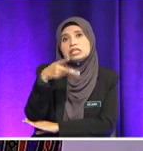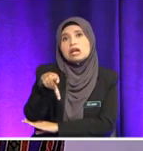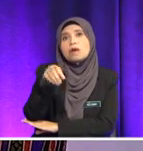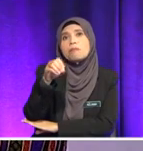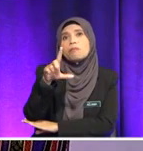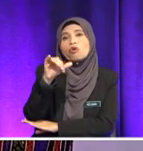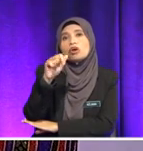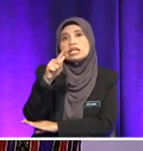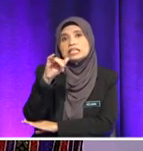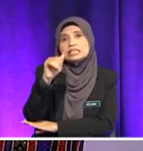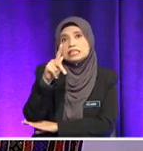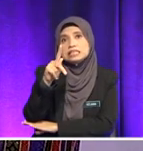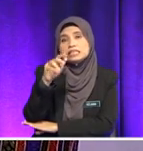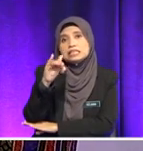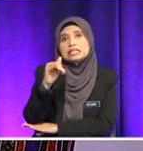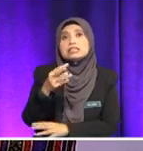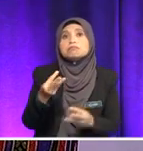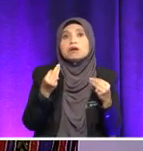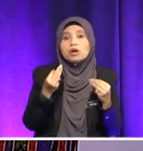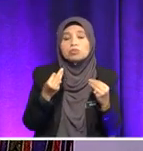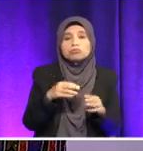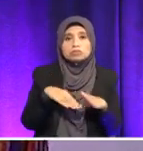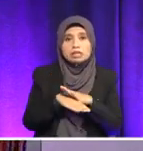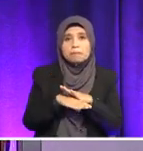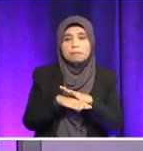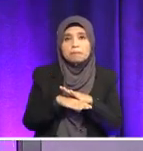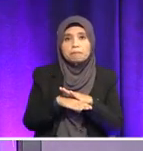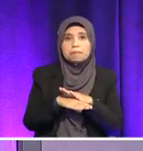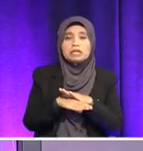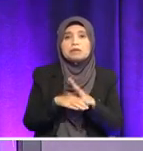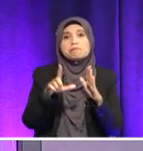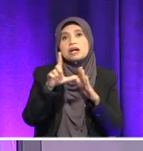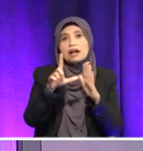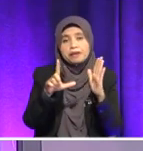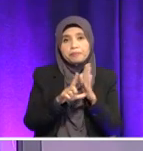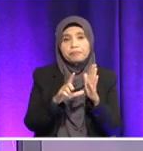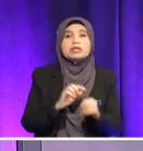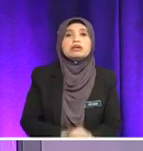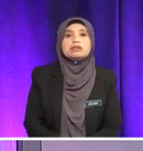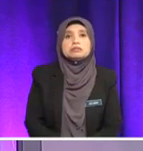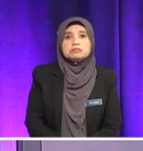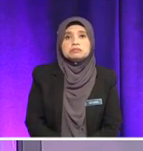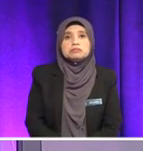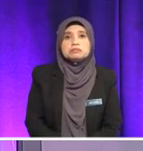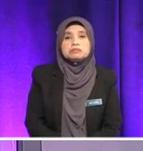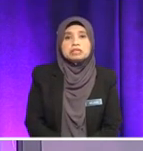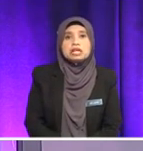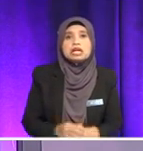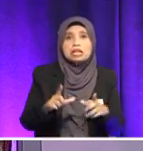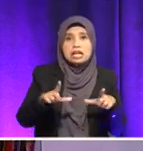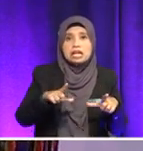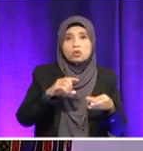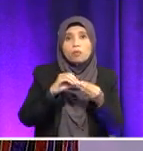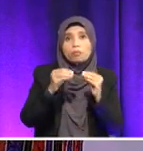yang mau dimuatkan dalam perlembagaan persekutuan baru sampai tiga kita ada beberapa langkah lagi langkahnya